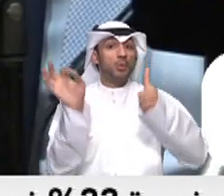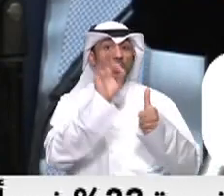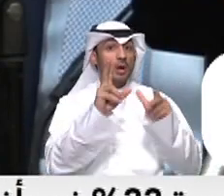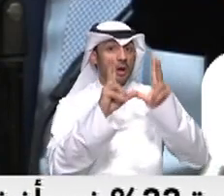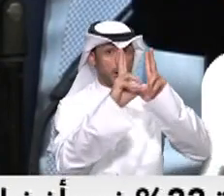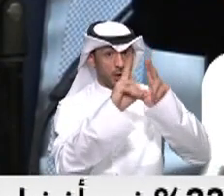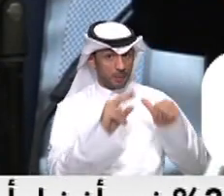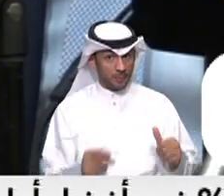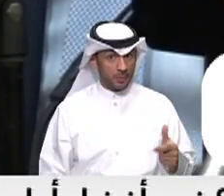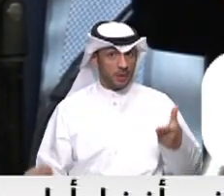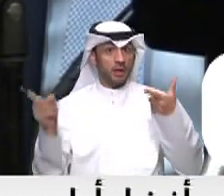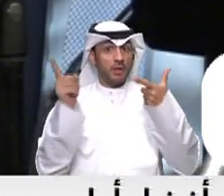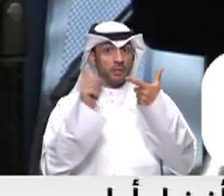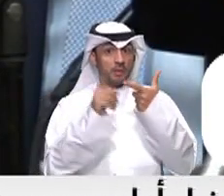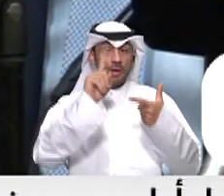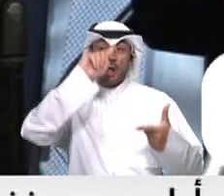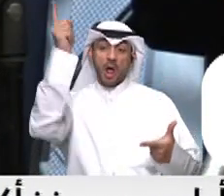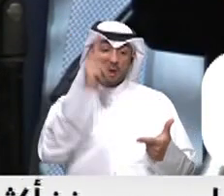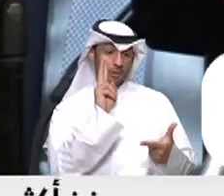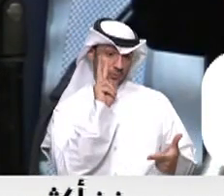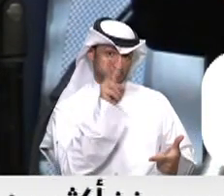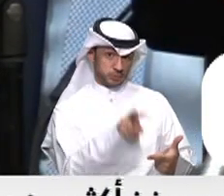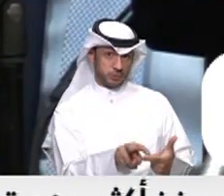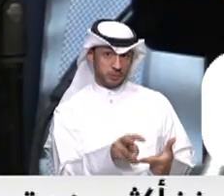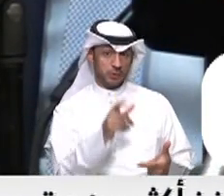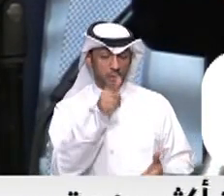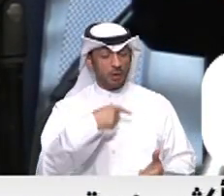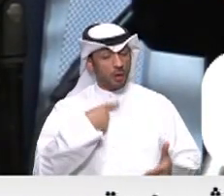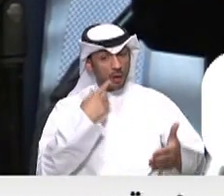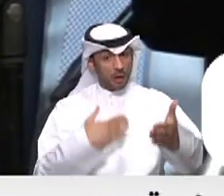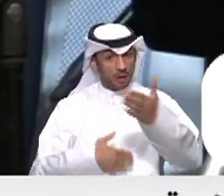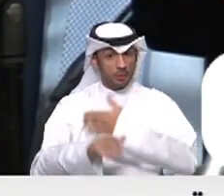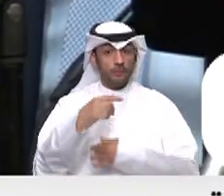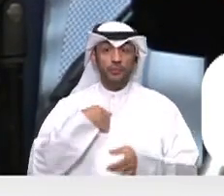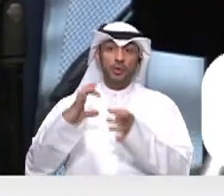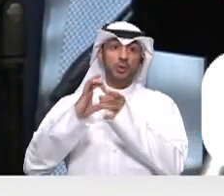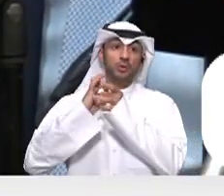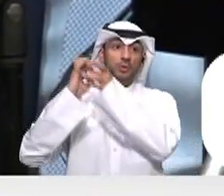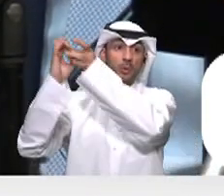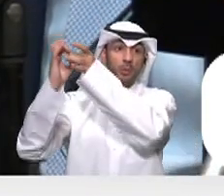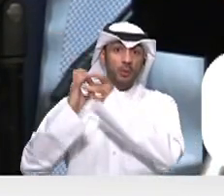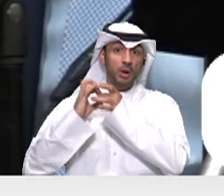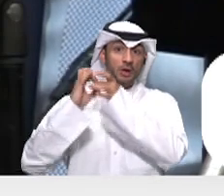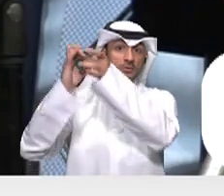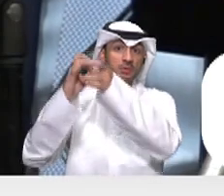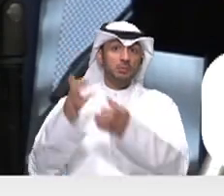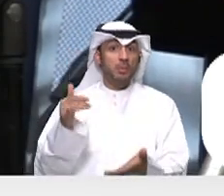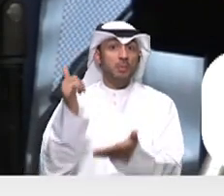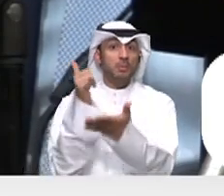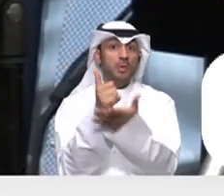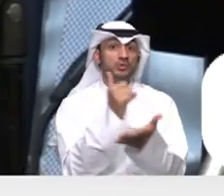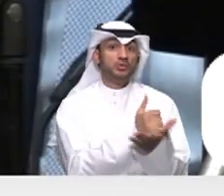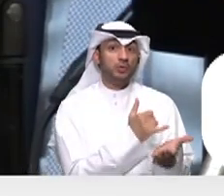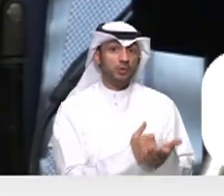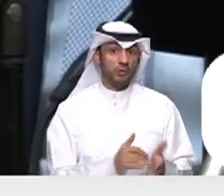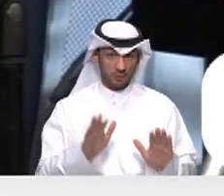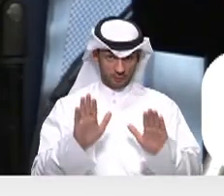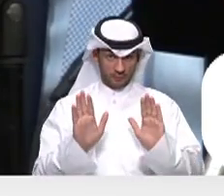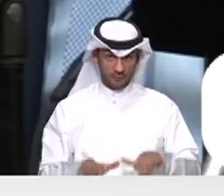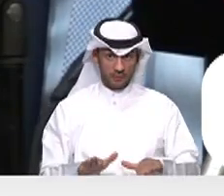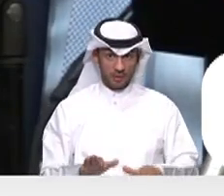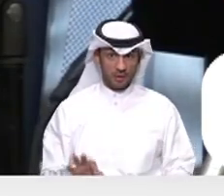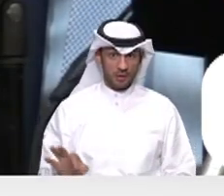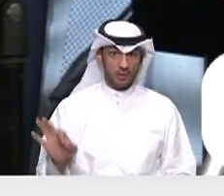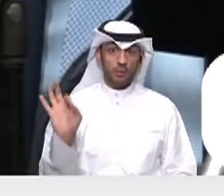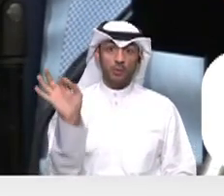والأهم كذلك في العالم، وكنا نحن دائما في تواصل مع المسؤولين في